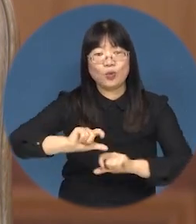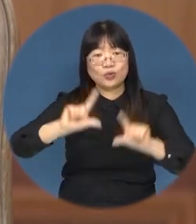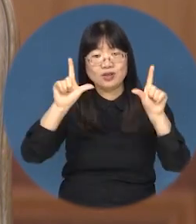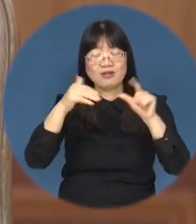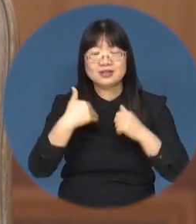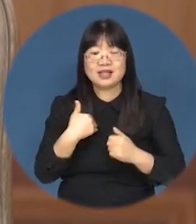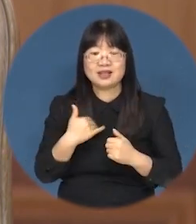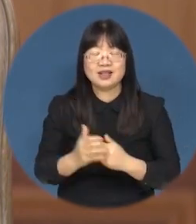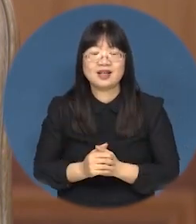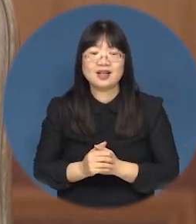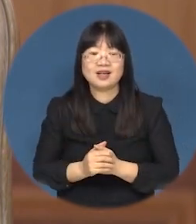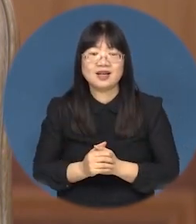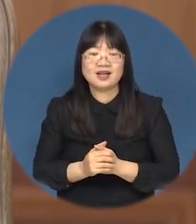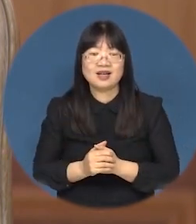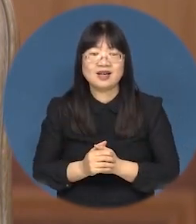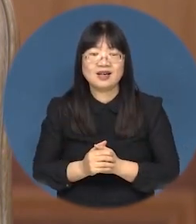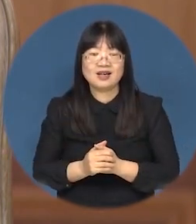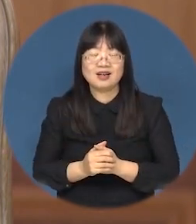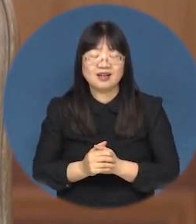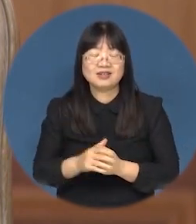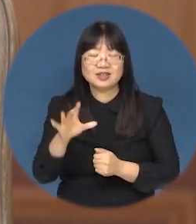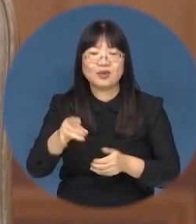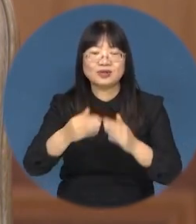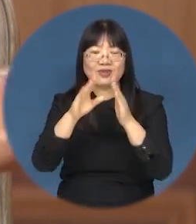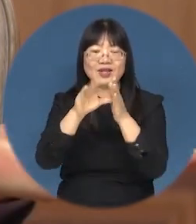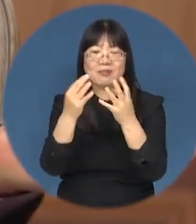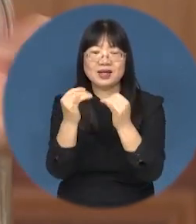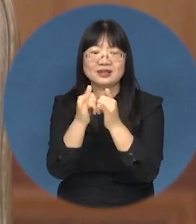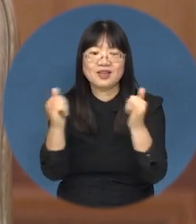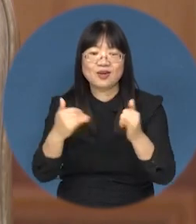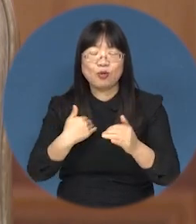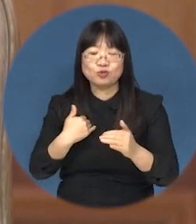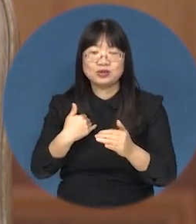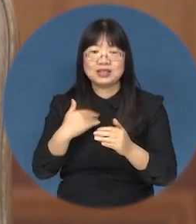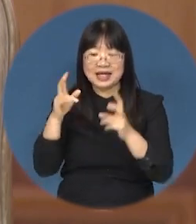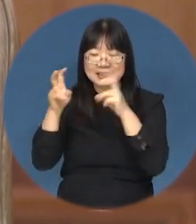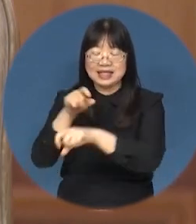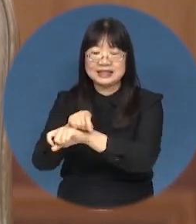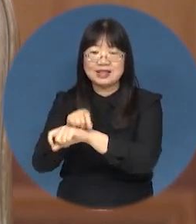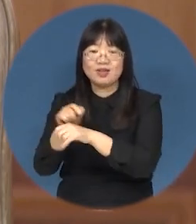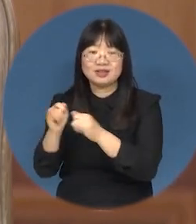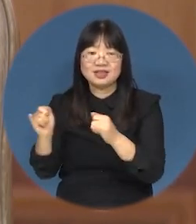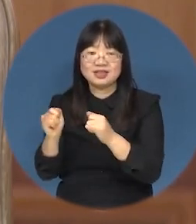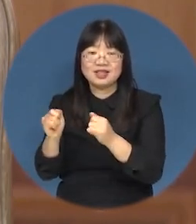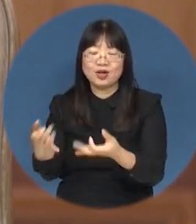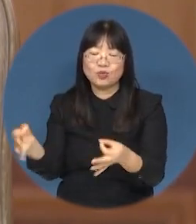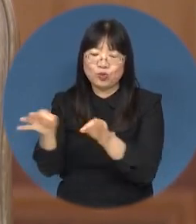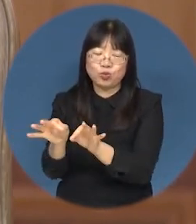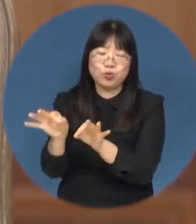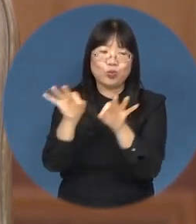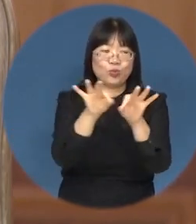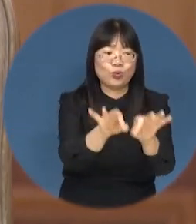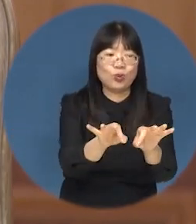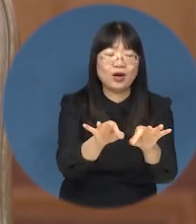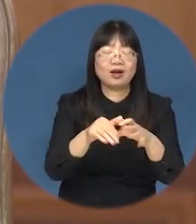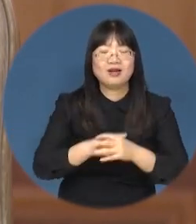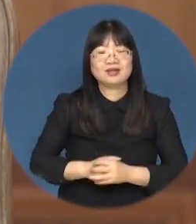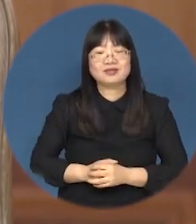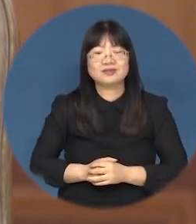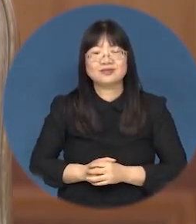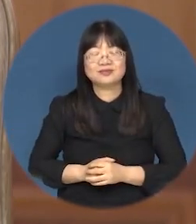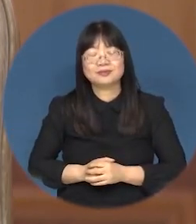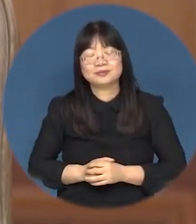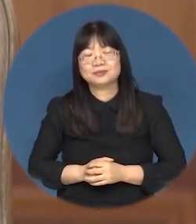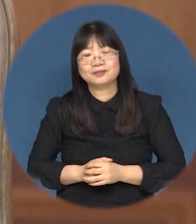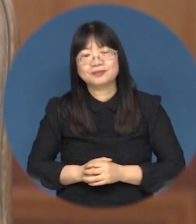2005년도인가 제가 그 법인을 만들었을 때 많은 분들이 네. 특히나 우리 직원들도 십시일반 이렇게 참여했어요. 모아서, 예, 모아서 그분들